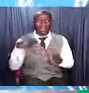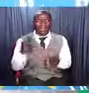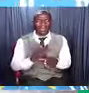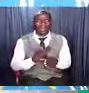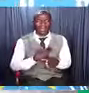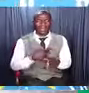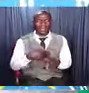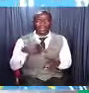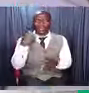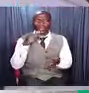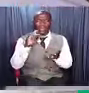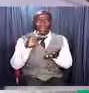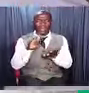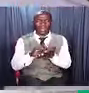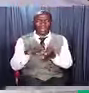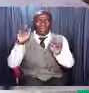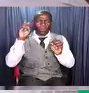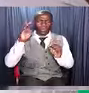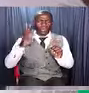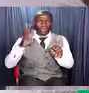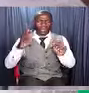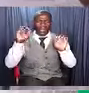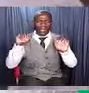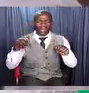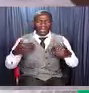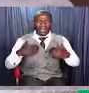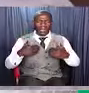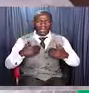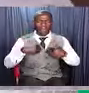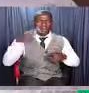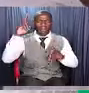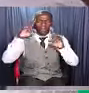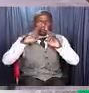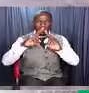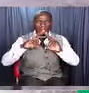Ninakushukuru Baba, asante. Ponya watu wako waokoe Bwana.